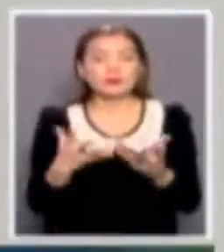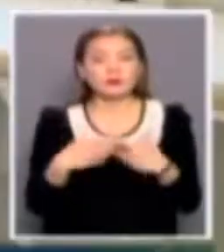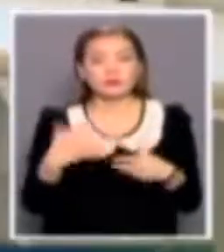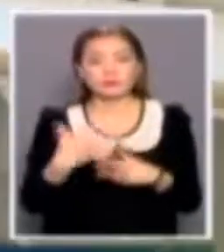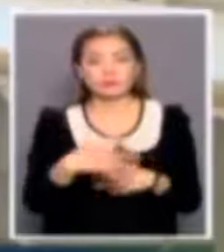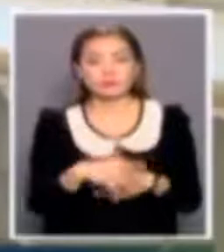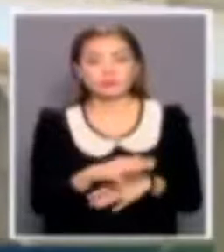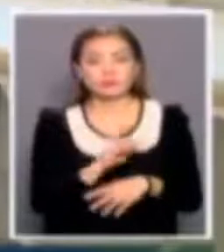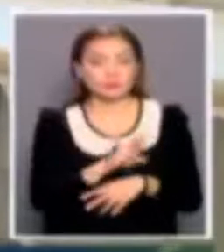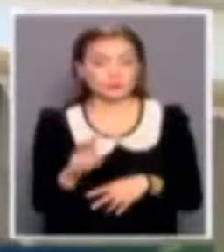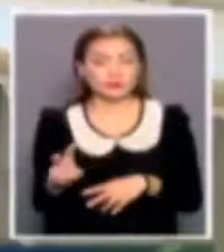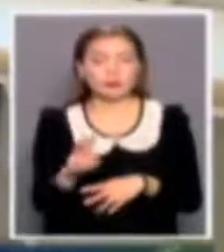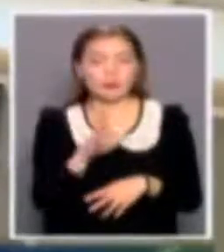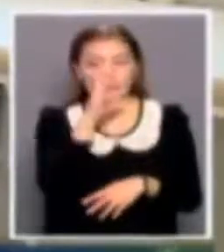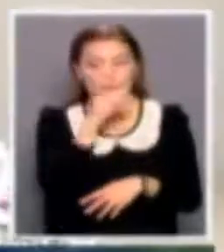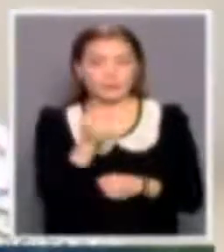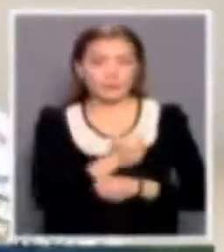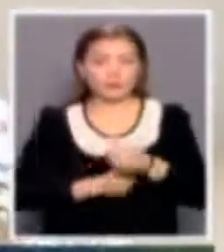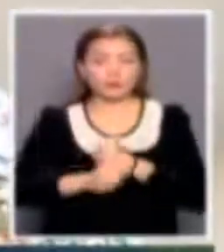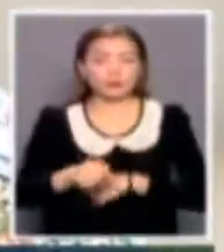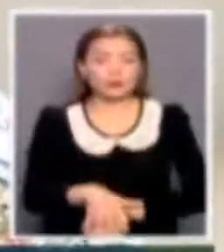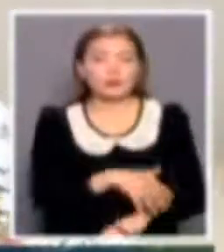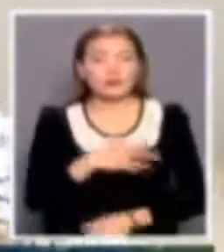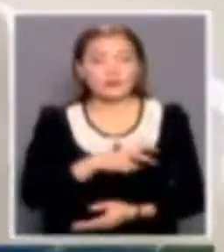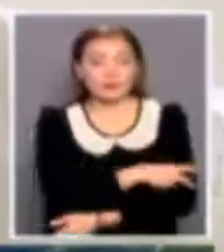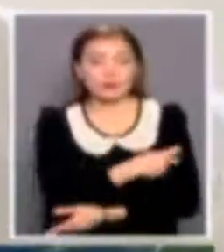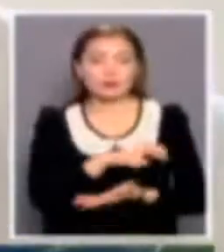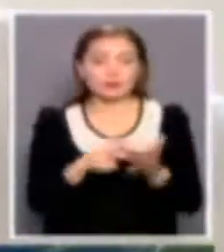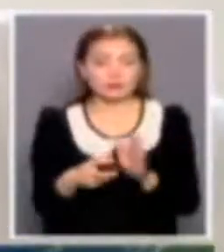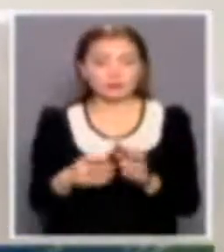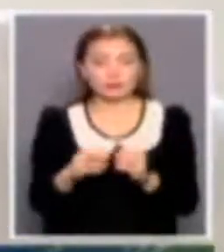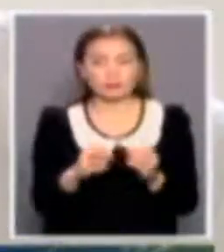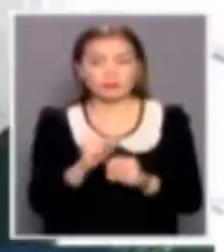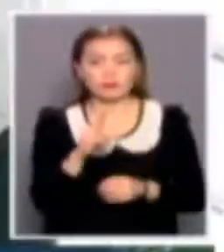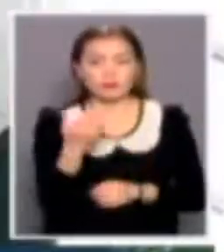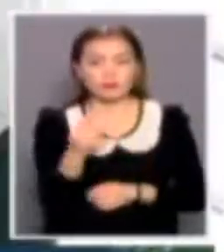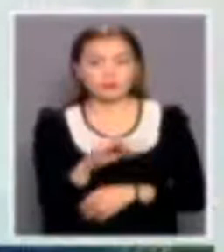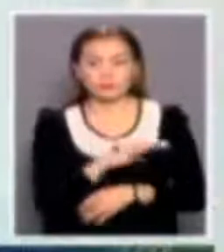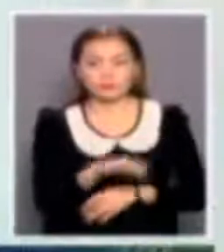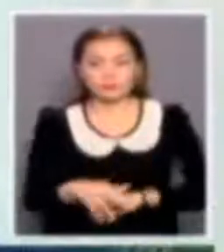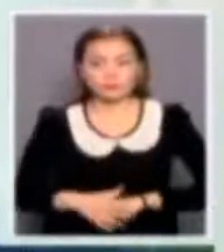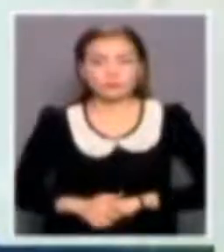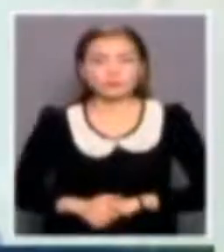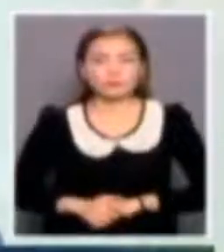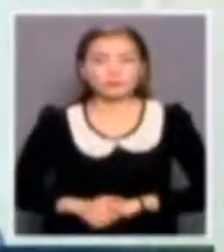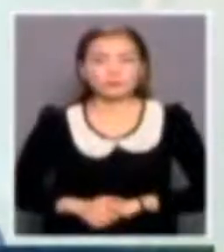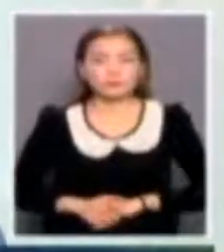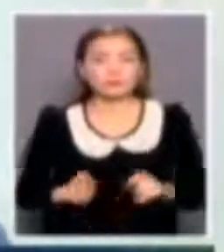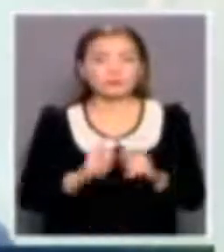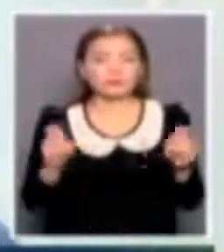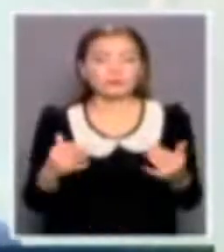на 50 посещений пациентов в смену. Долгие годы врачебной амбулатории в селе Аксай не было. Сегодня проводим